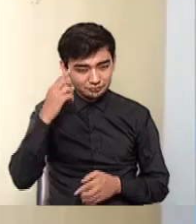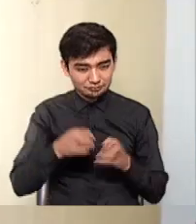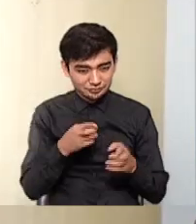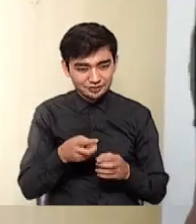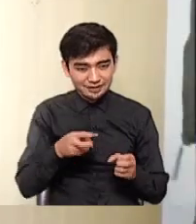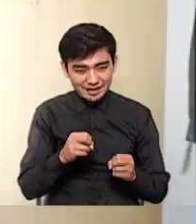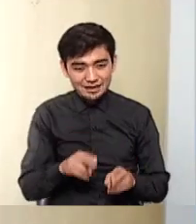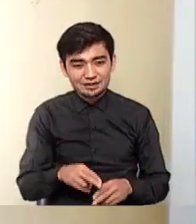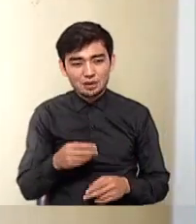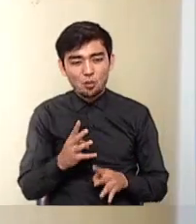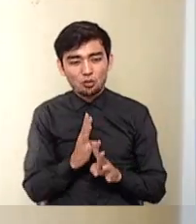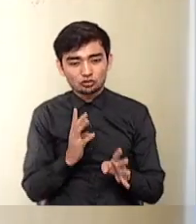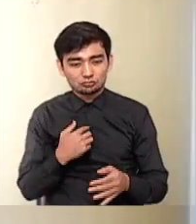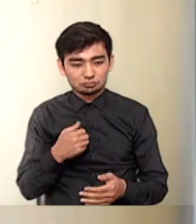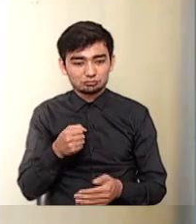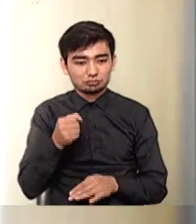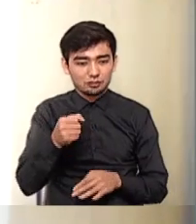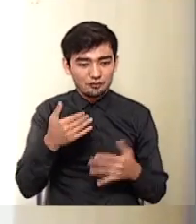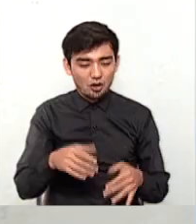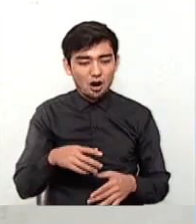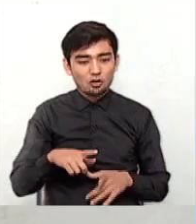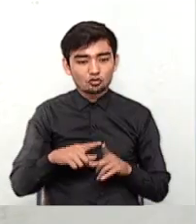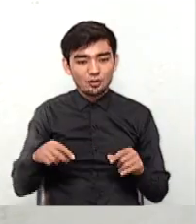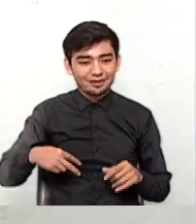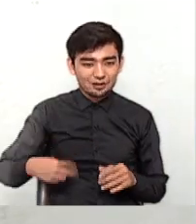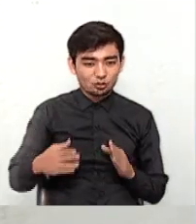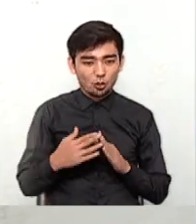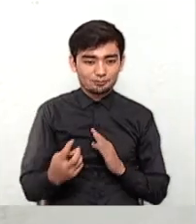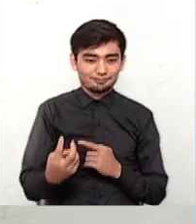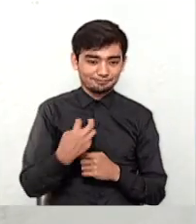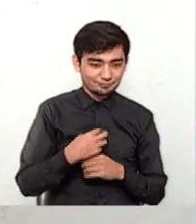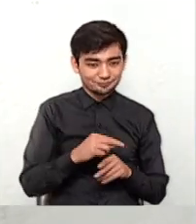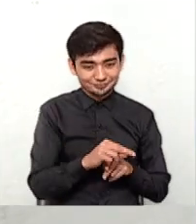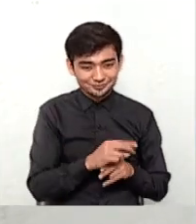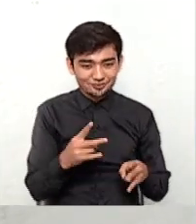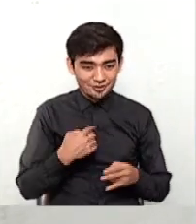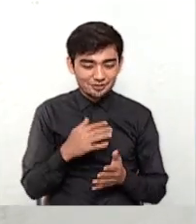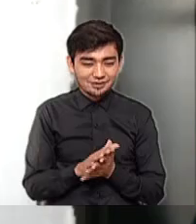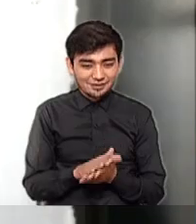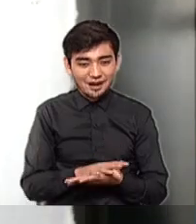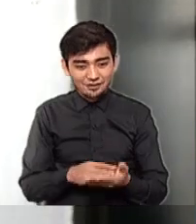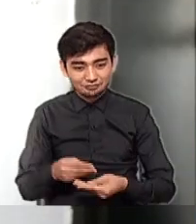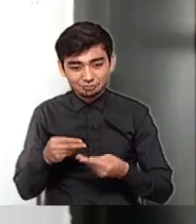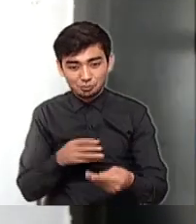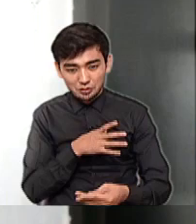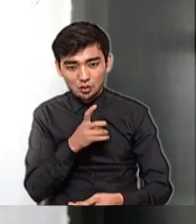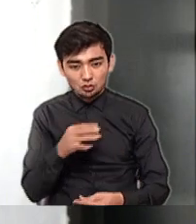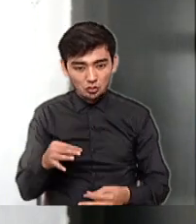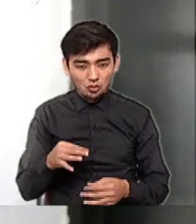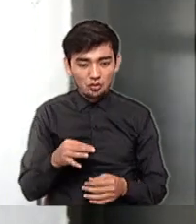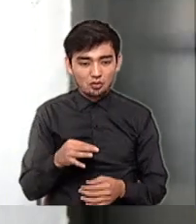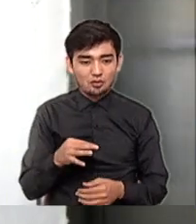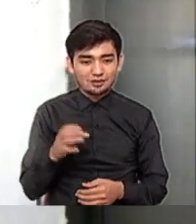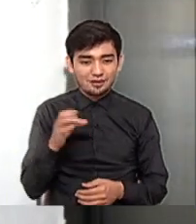жасатуға арнайы кезекке тұрдық дейді. Сол уақытта мектеп директорына үйден оқыту жағын қарастыруды сұрап, арыз тастап кеттім деп отыр. Алайда